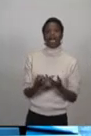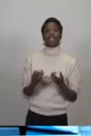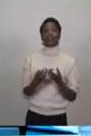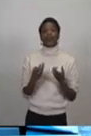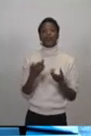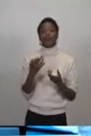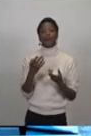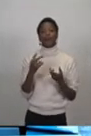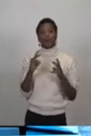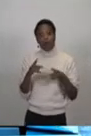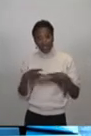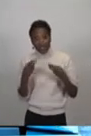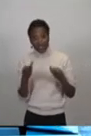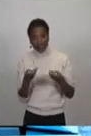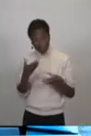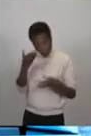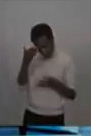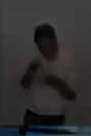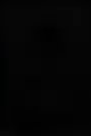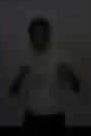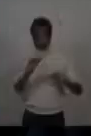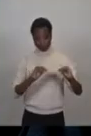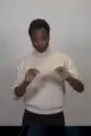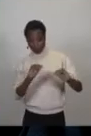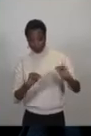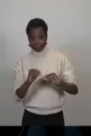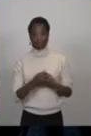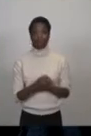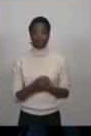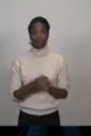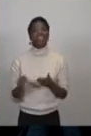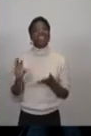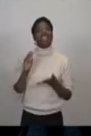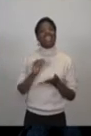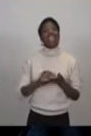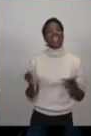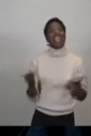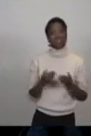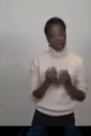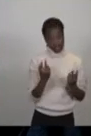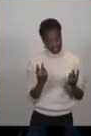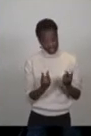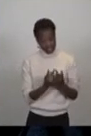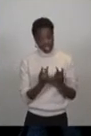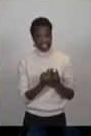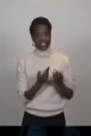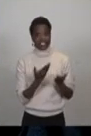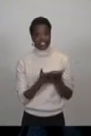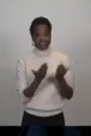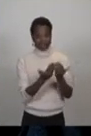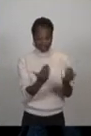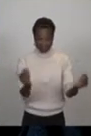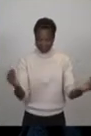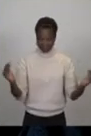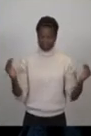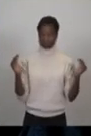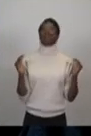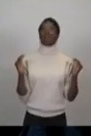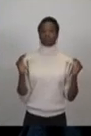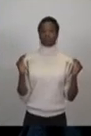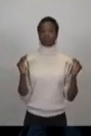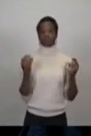se rencontrer et échanger autour des projets en commun. Le jardin est avant tout un enclos. Le jardin partagé est donc